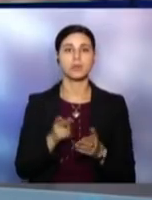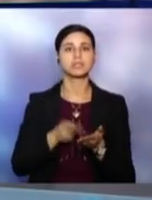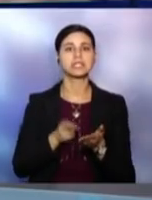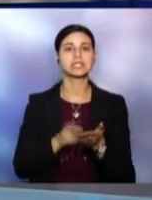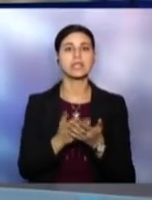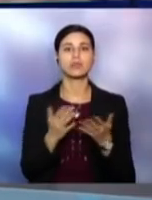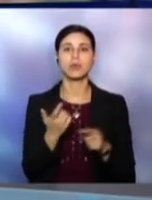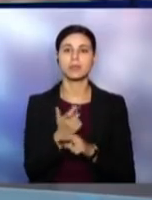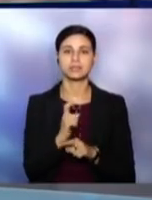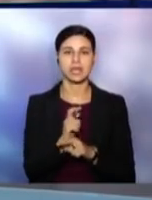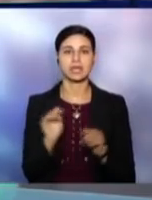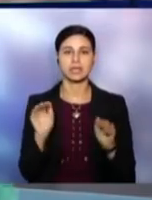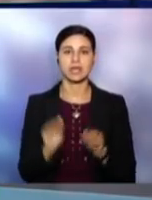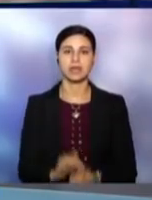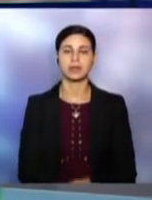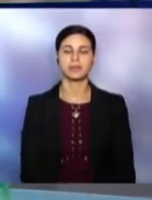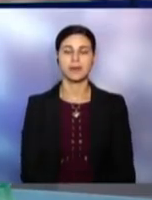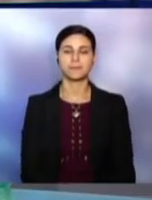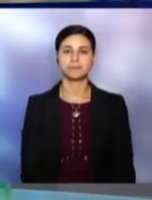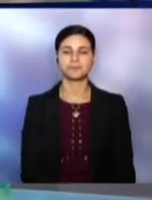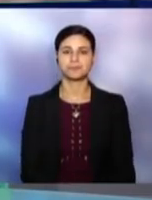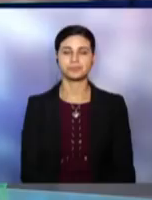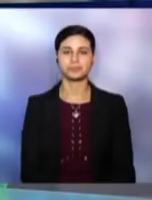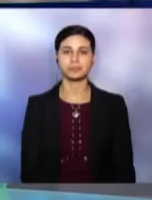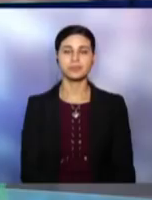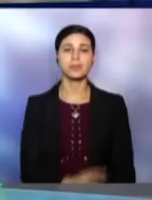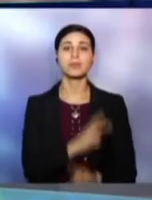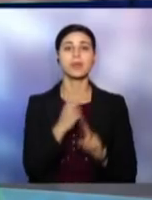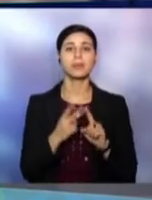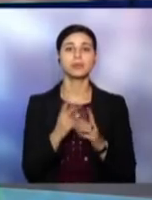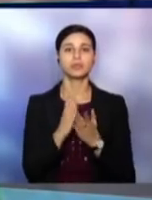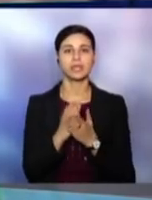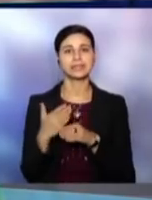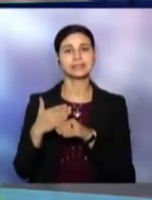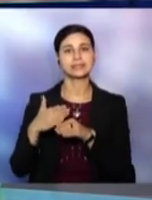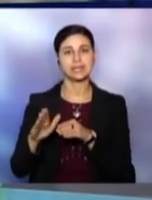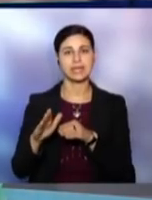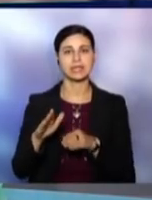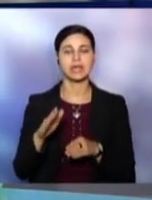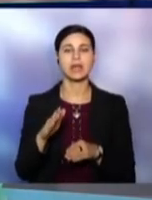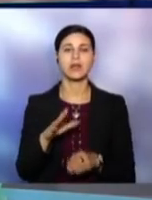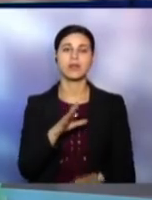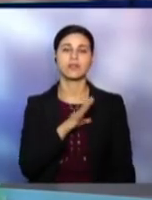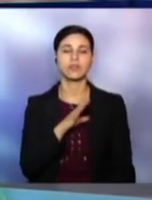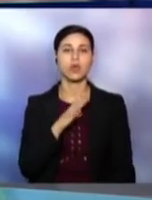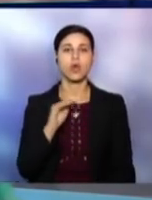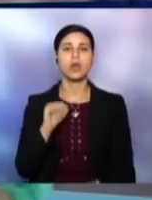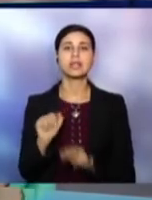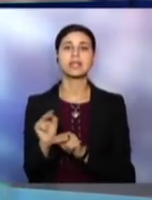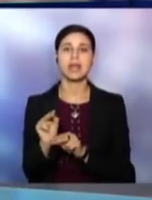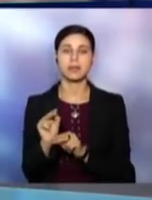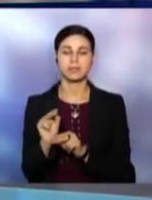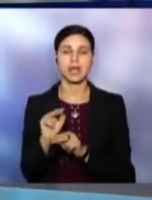მტკიცებულება არის შედარებით უფრო ნაკლები. ეხლა მეორე მომენტია, იზოლირებულად ვახდენთ ხო არა მხოლოდ ფაგოთერაპიას